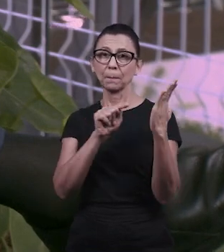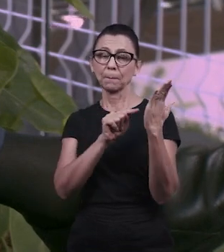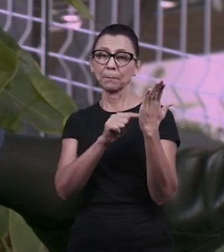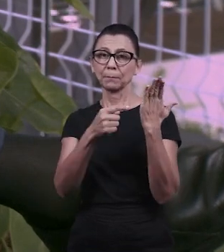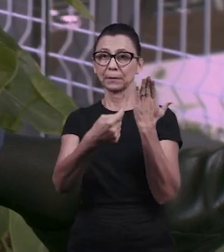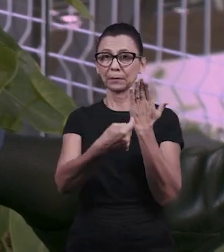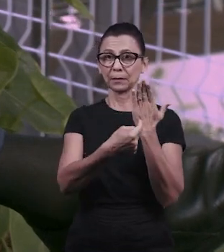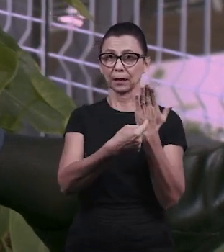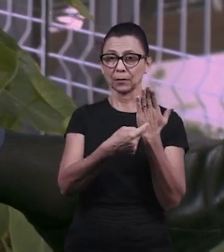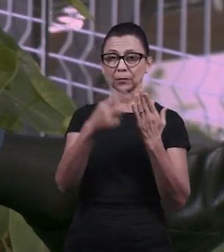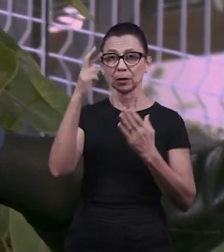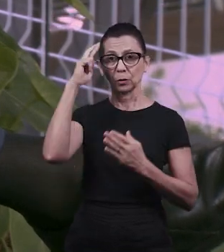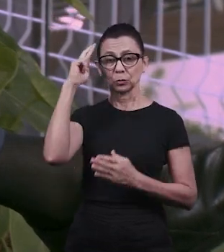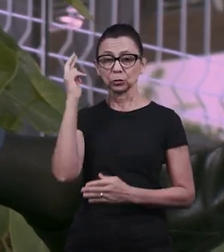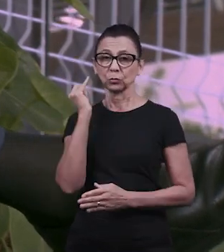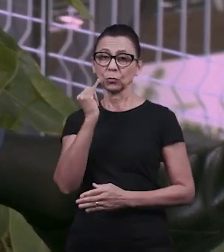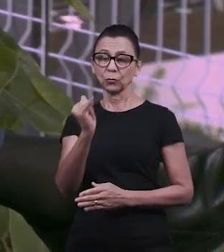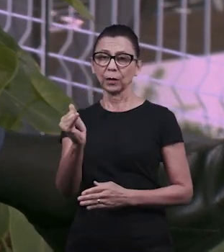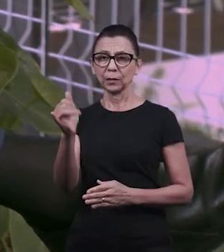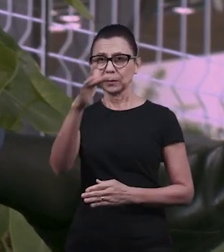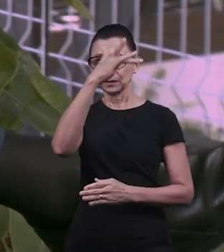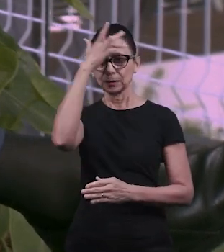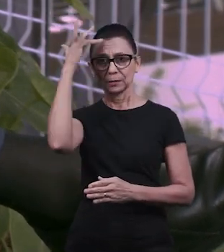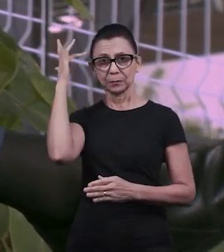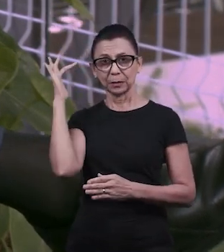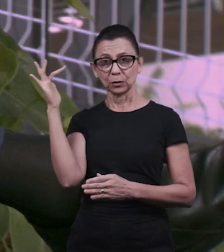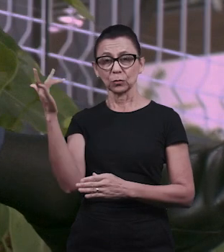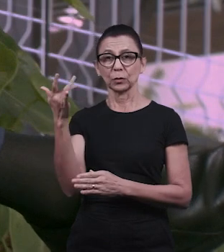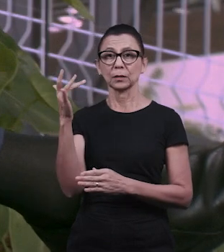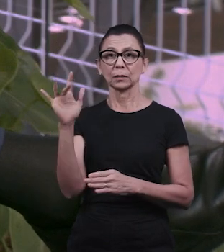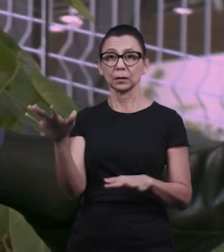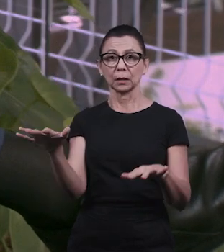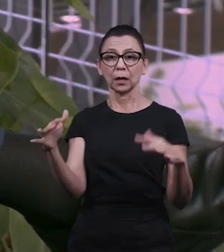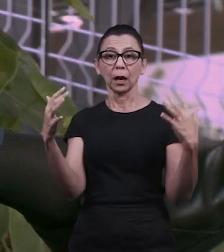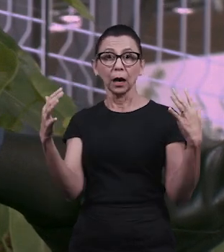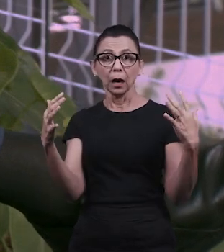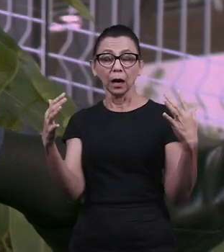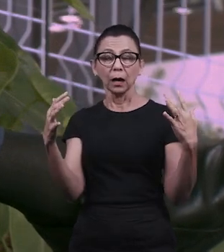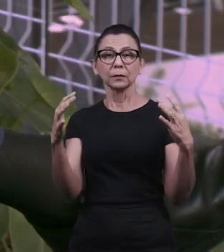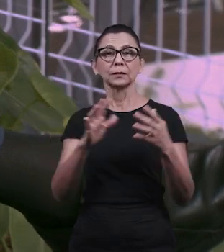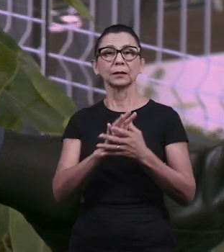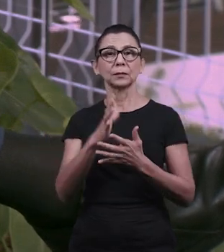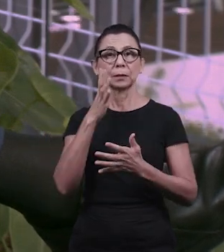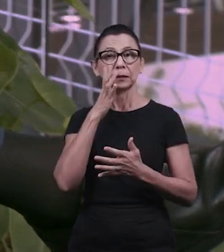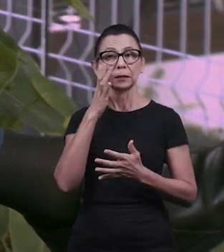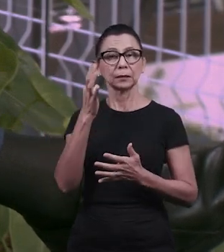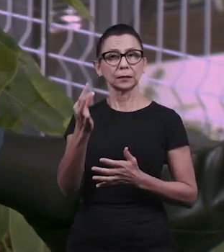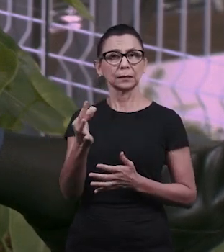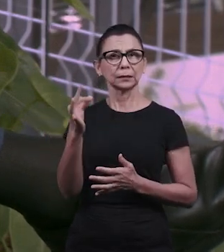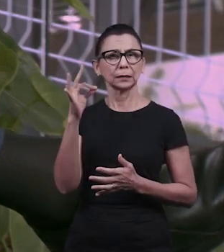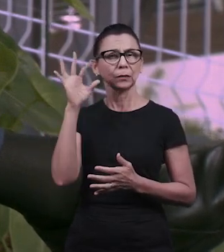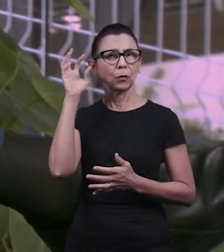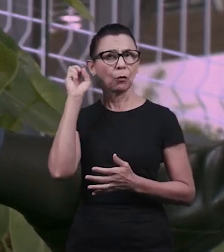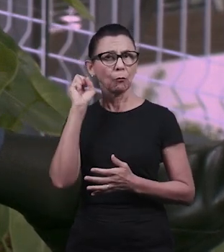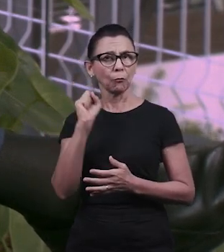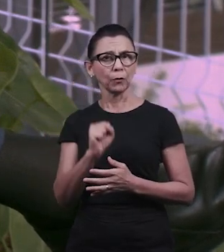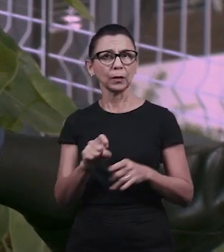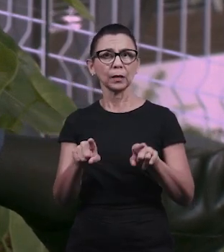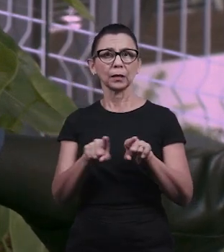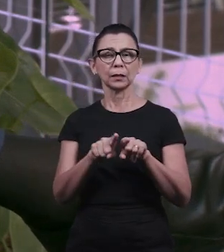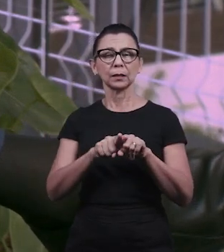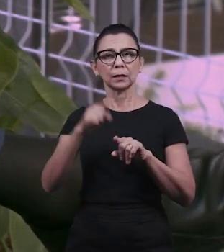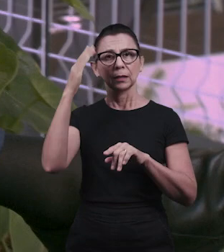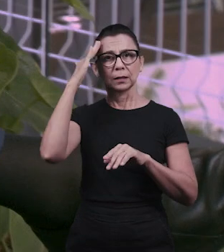частности семьи притч о Царстве, и все те, кто слышали его в тот момент, и также мы, те, кто